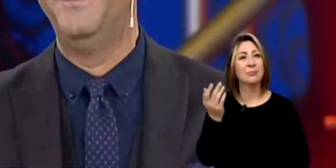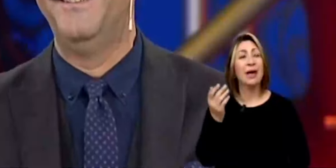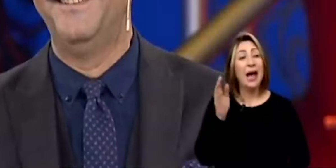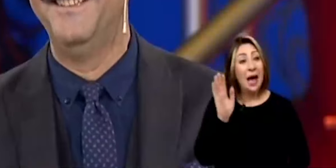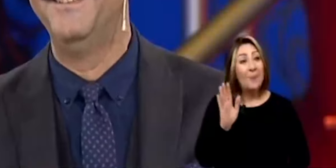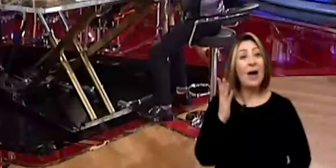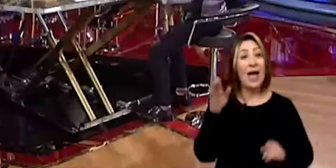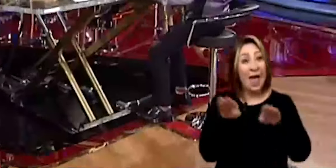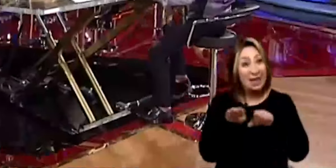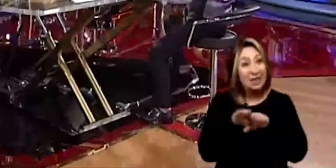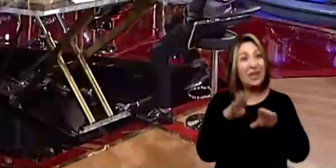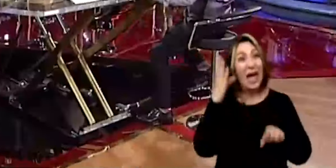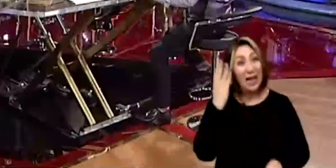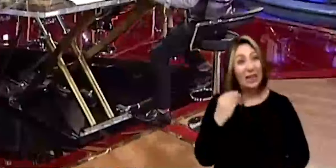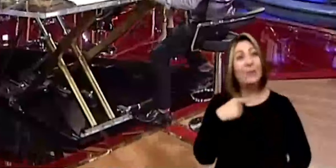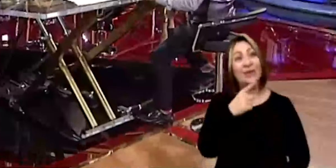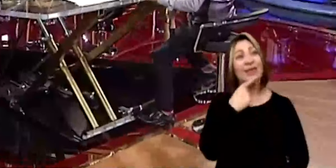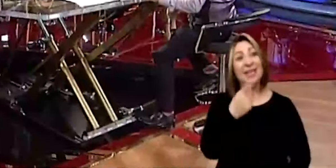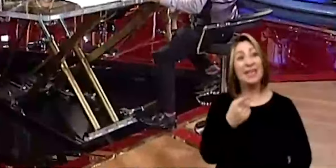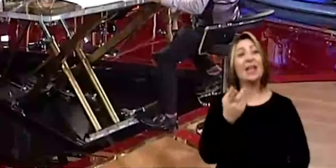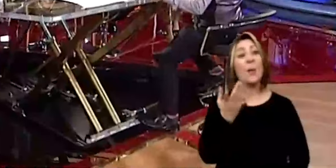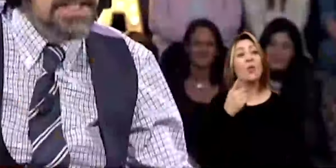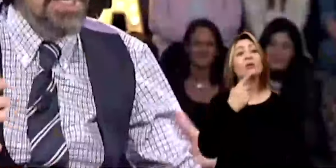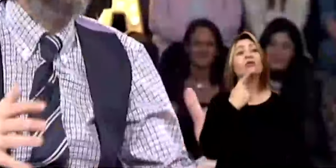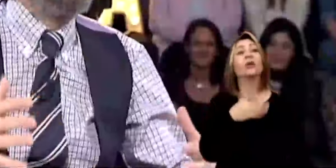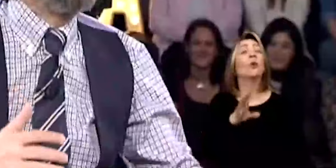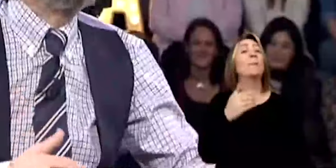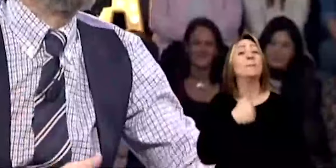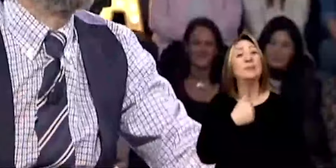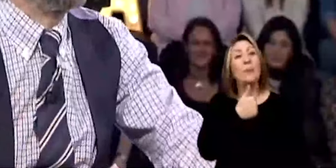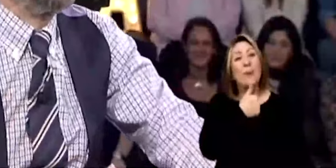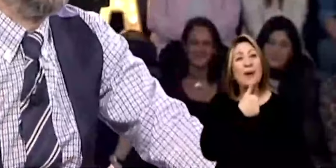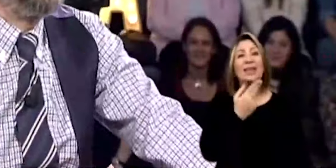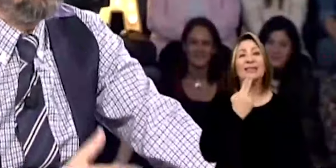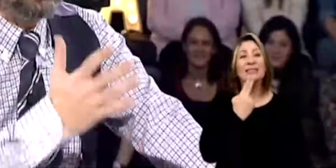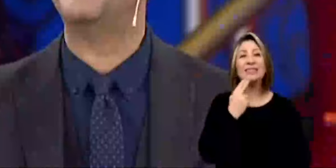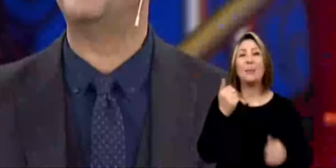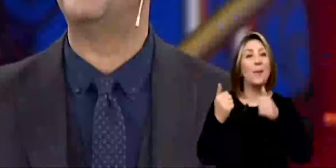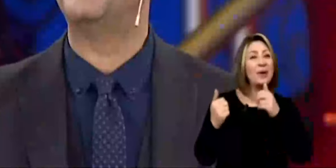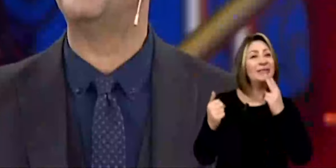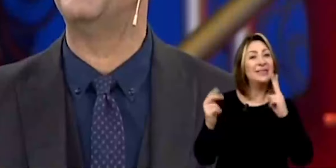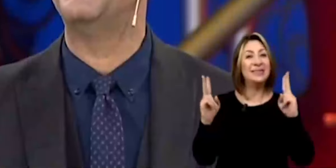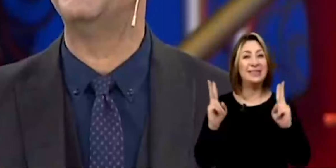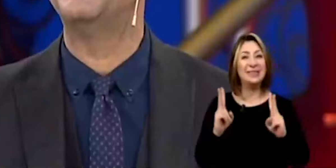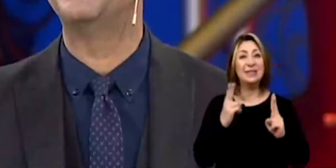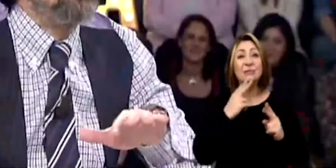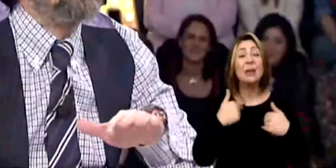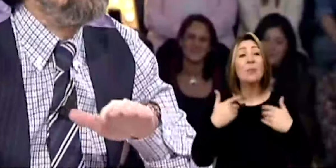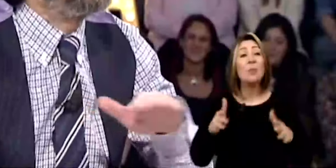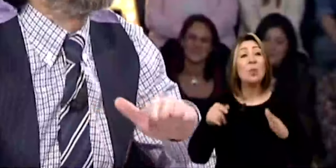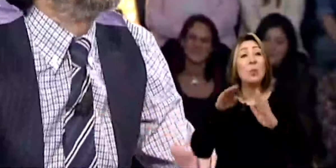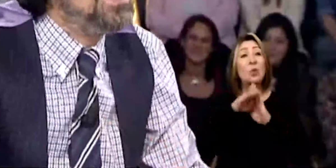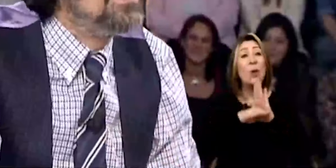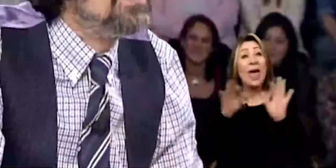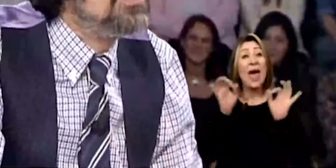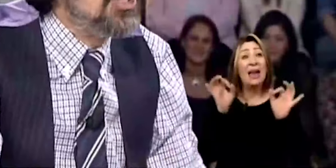Ya tabii ki eşittir. Şimdi anladım ben senin mesajını. Onun için söylemiyorum. Biz babalar ve kızlar olalım. Çünkü kız beni mahvediyor. Bugün programı